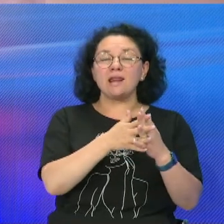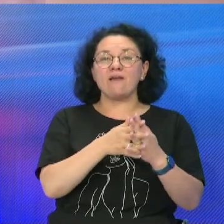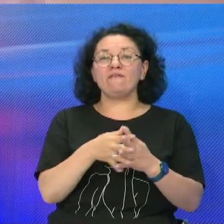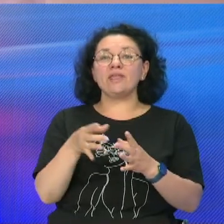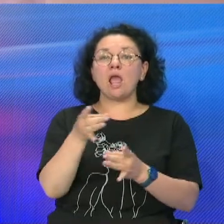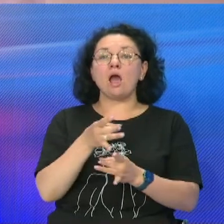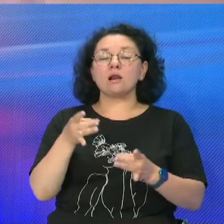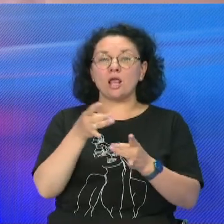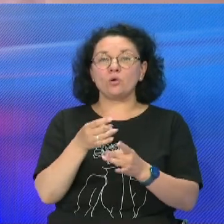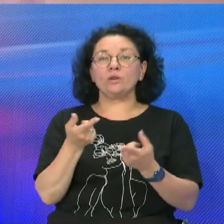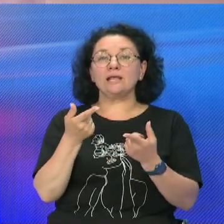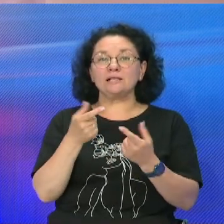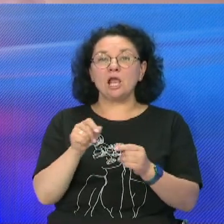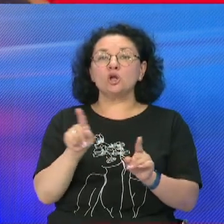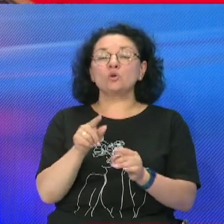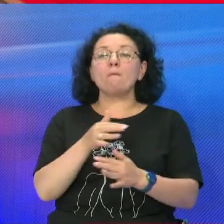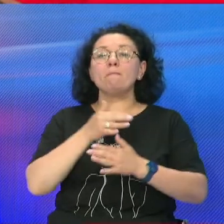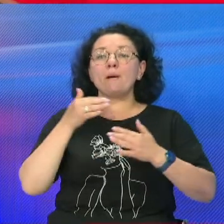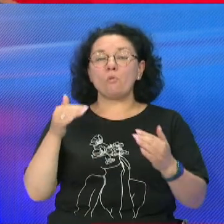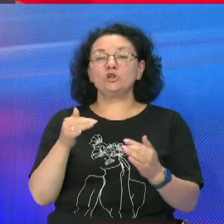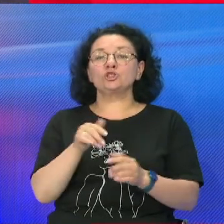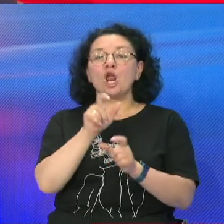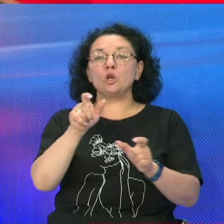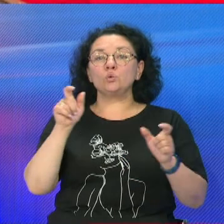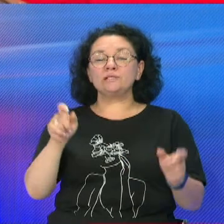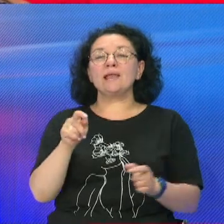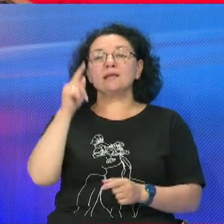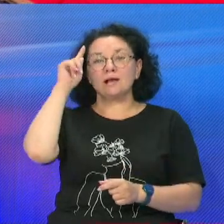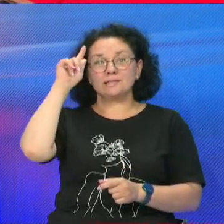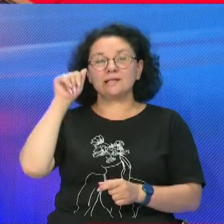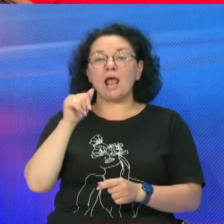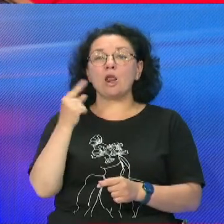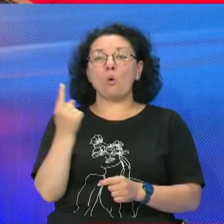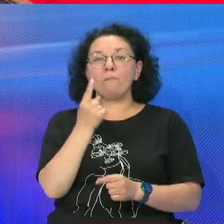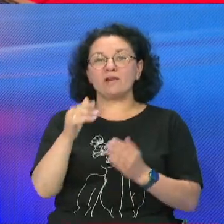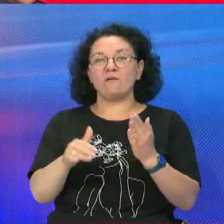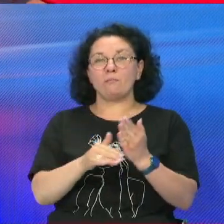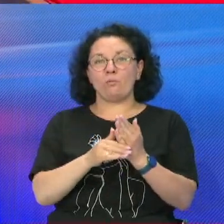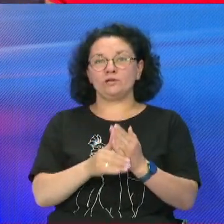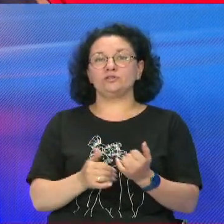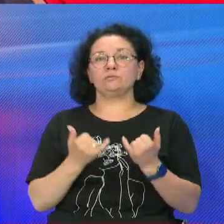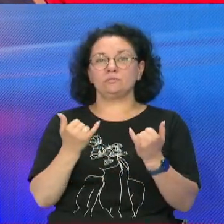большая колька же хорого области была куплена но вот шанин правилам оказания перше то помоги